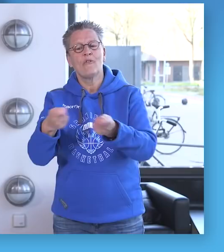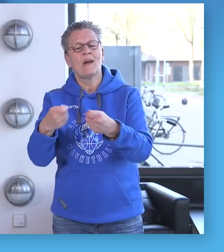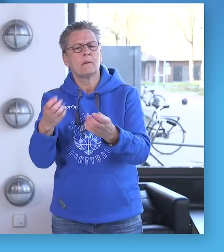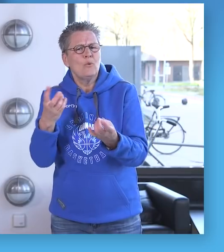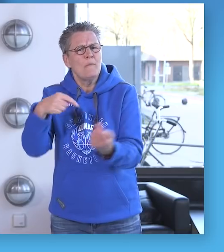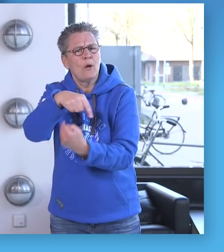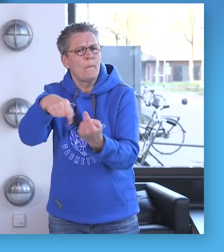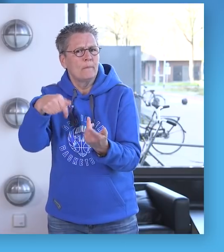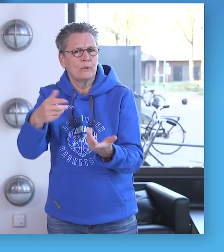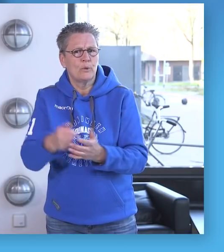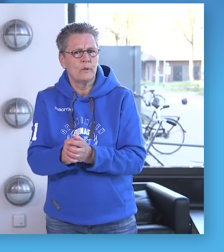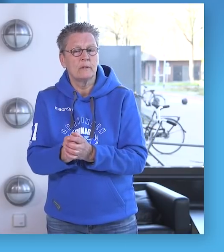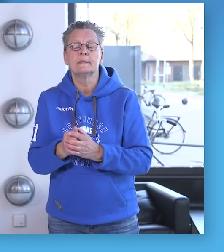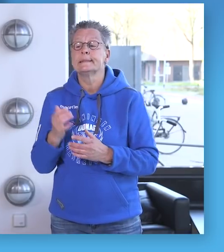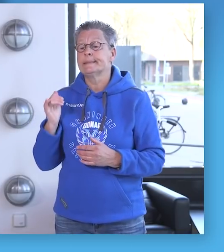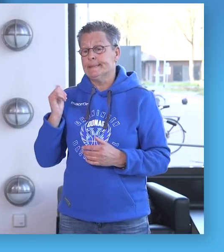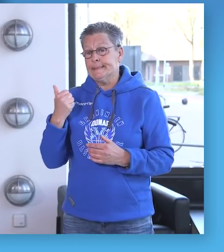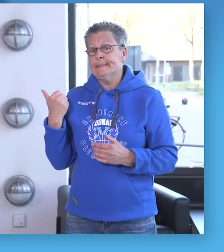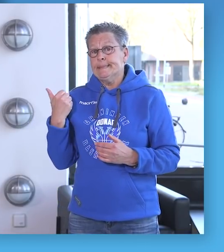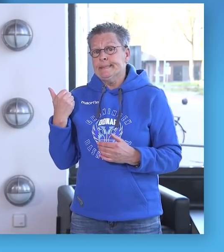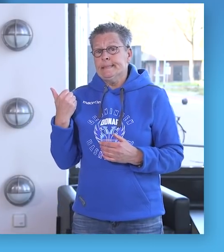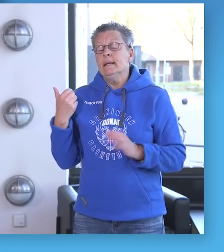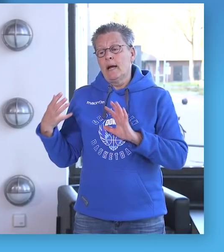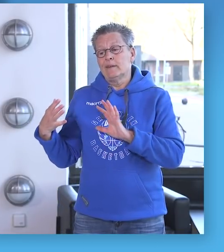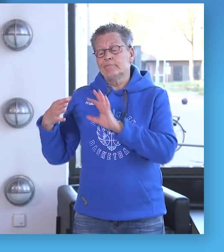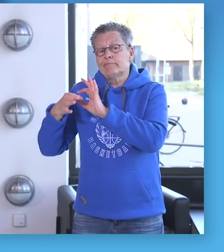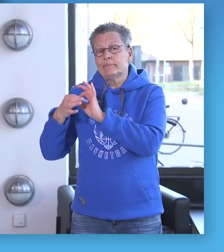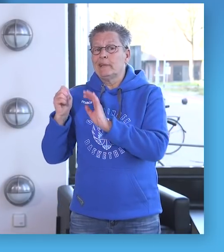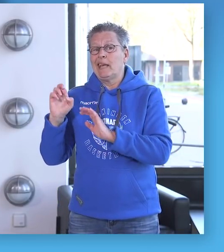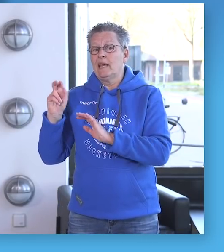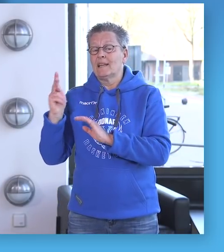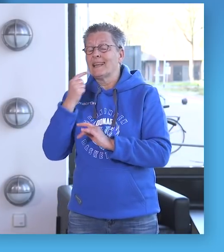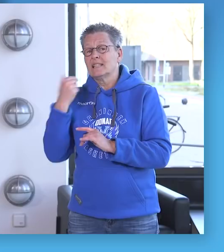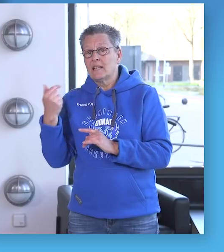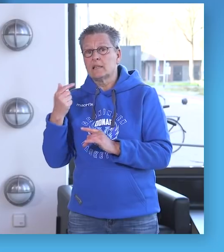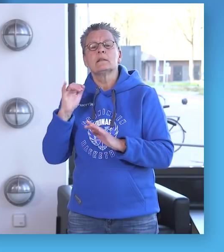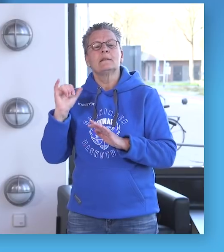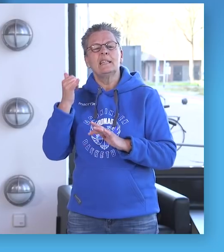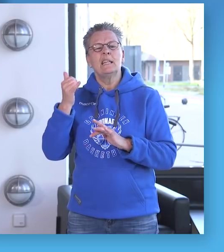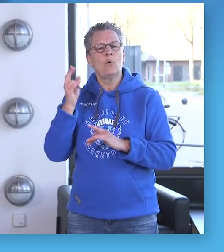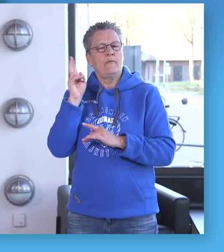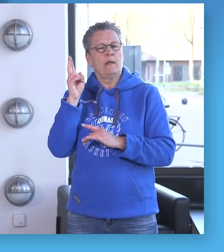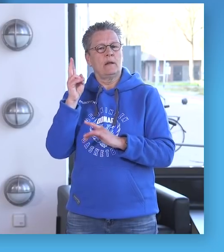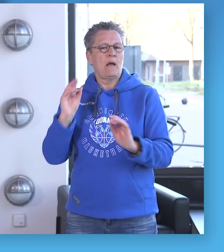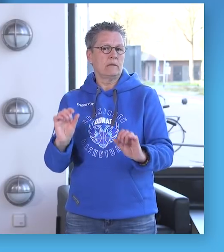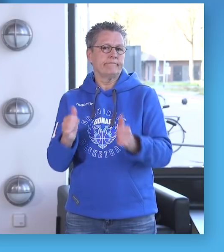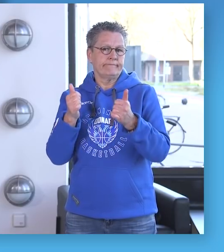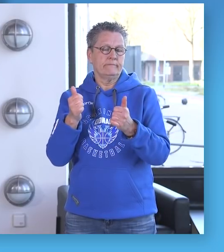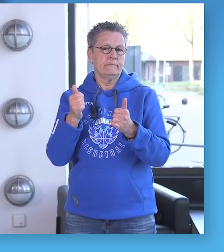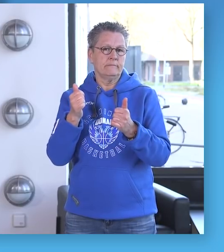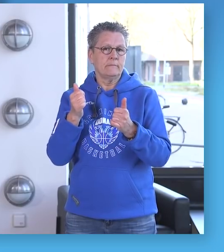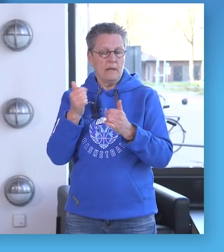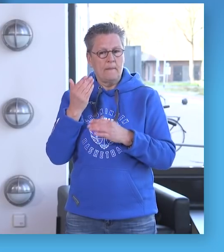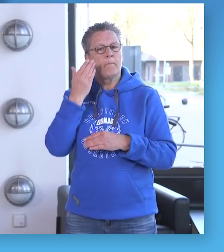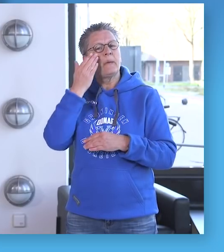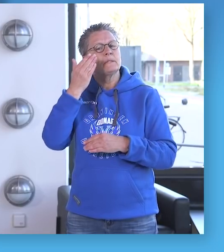om? Nou, inderdaad, ik sluit me eerlijk aan. Er zal een nieuwe werkelijkheid ontstaan deze zomer. Met een ander perspectief als